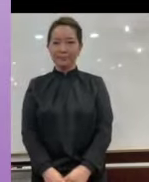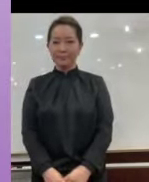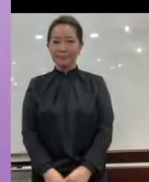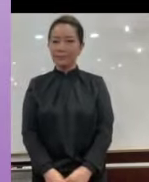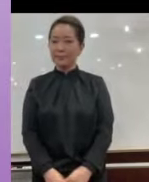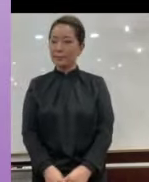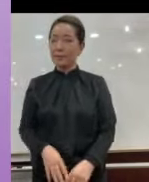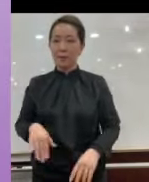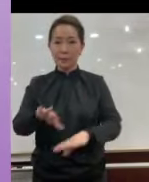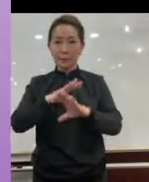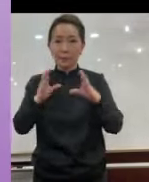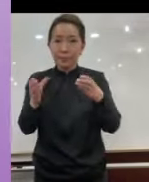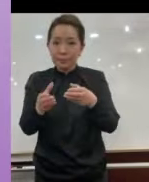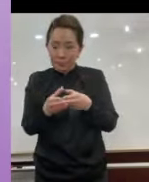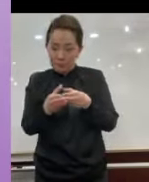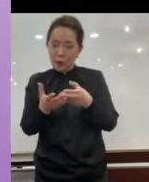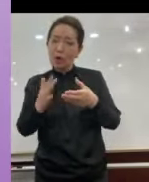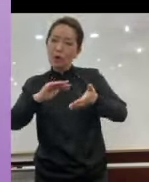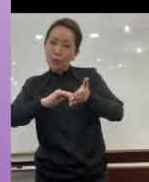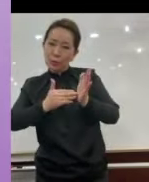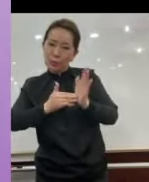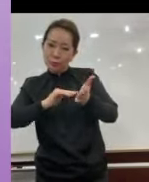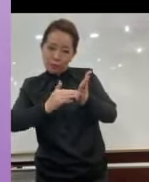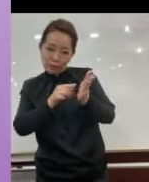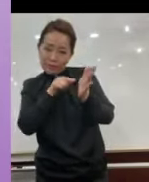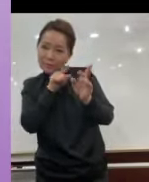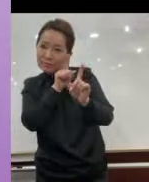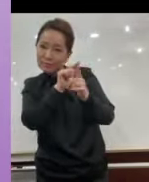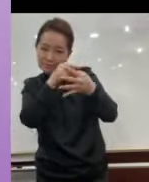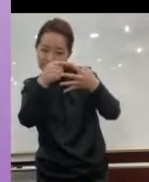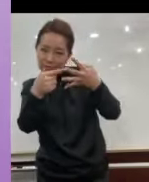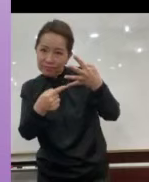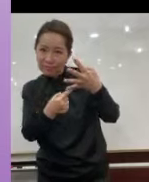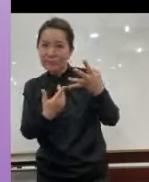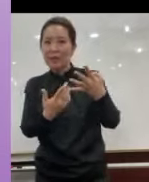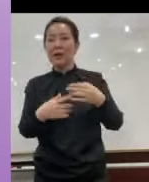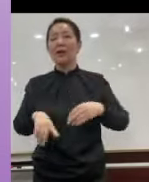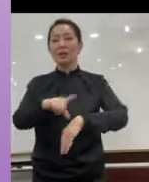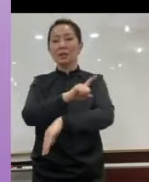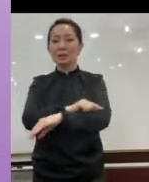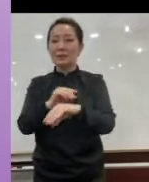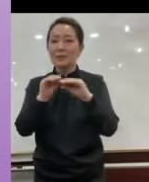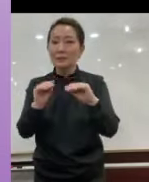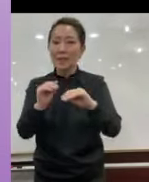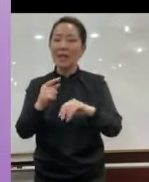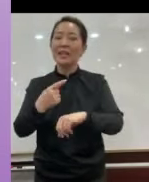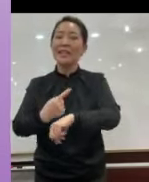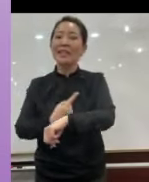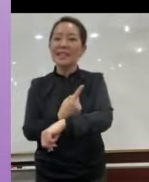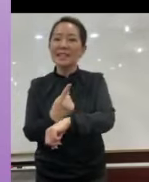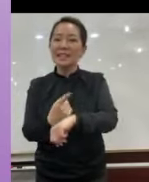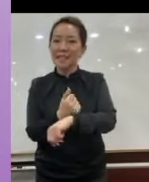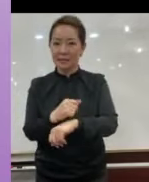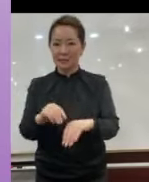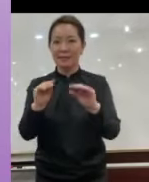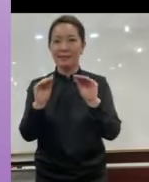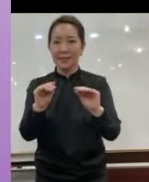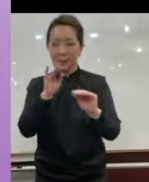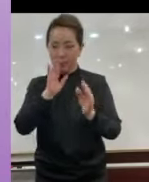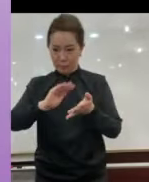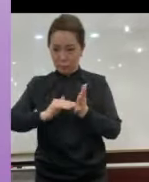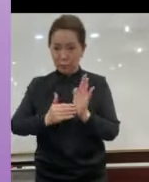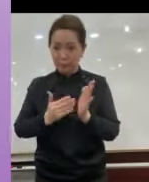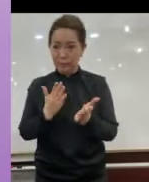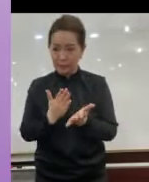За бид одоо төлөвлөгөө ёсоор онлайн хичээлийнхээ нийт үргэлжлэх хугацааг 1 цагаар бодож төлөвлөж байгаа. Тийм